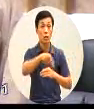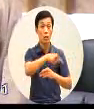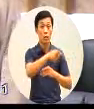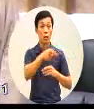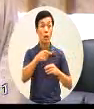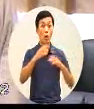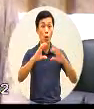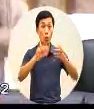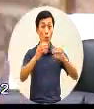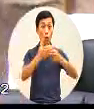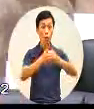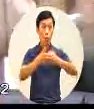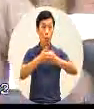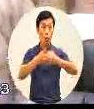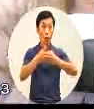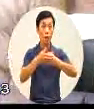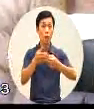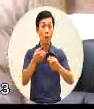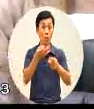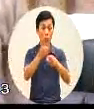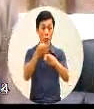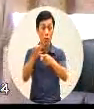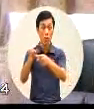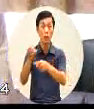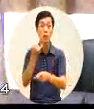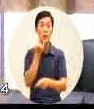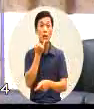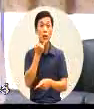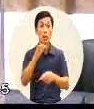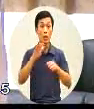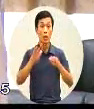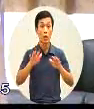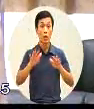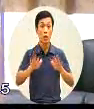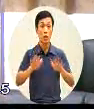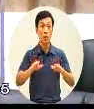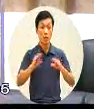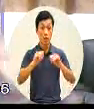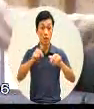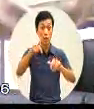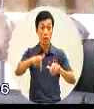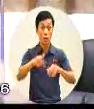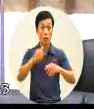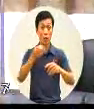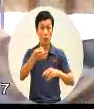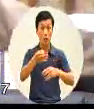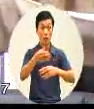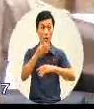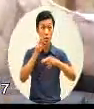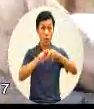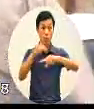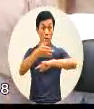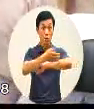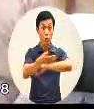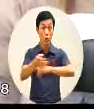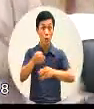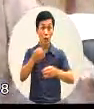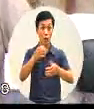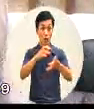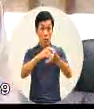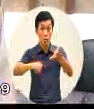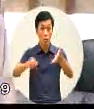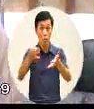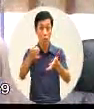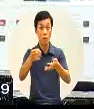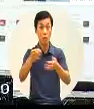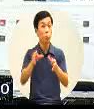有到牙到出力来吼，已经会当分期，即马免落地下自动靠钱啊！谢谢，感谢迄、那个红迄、那个红议员红